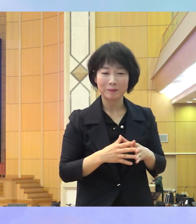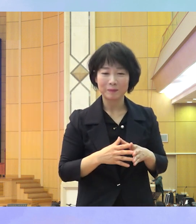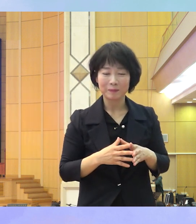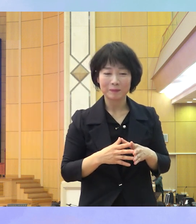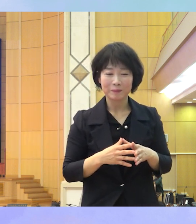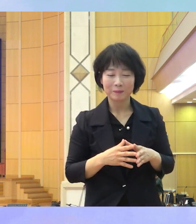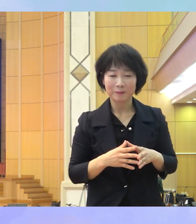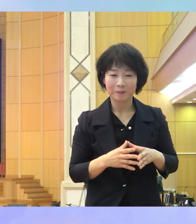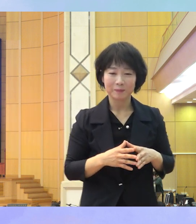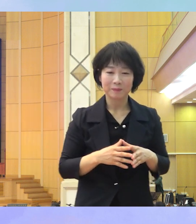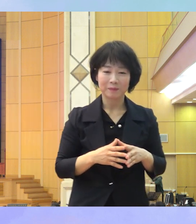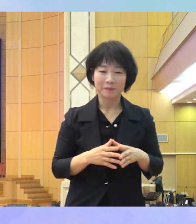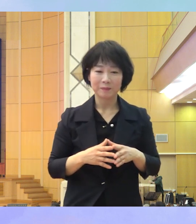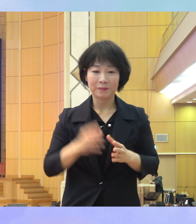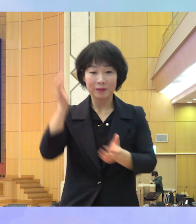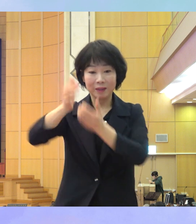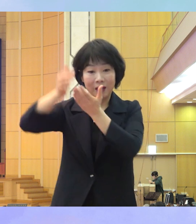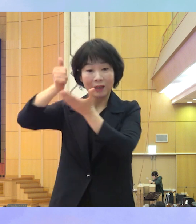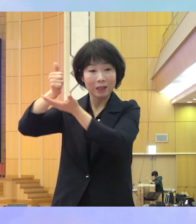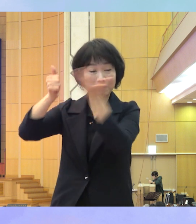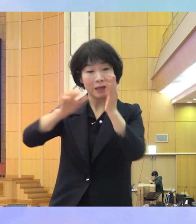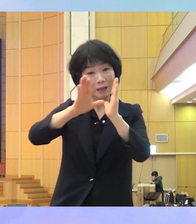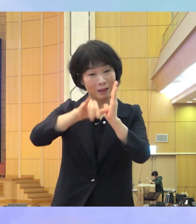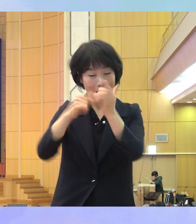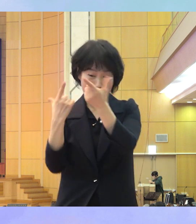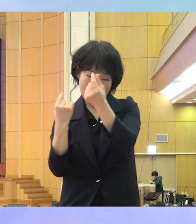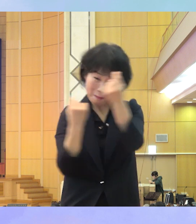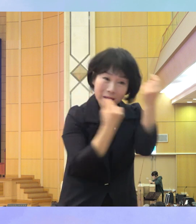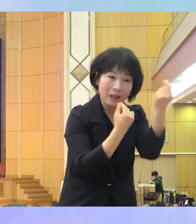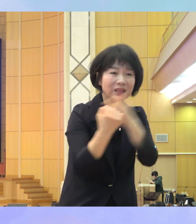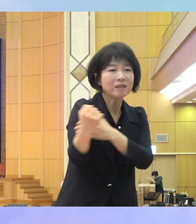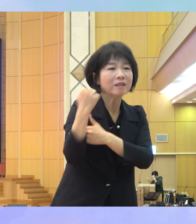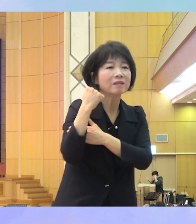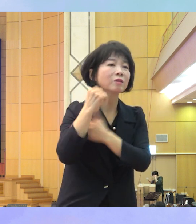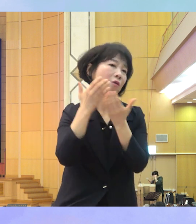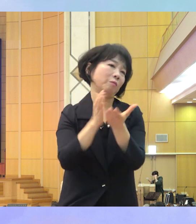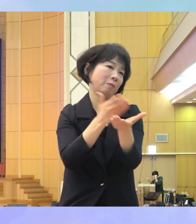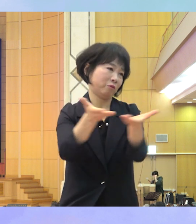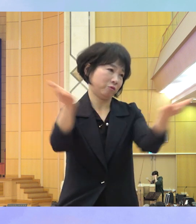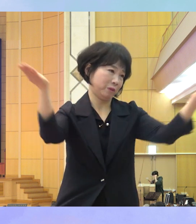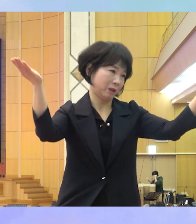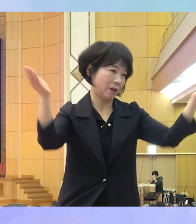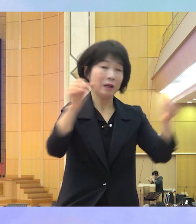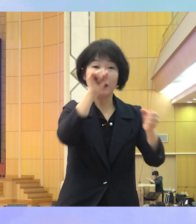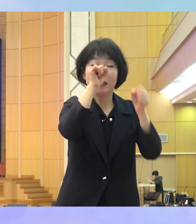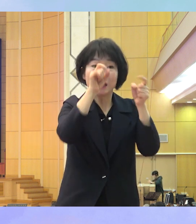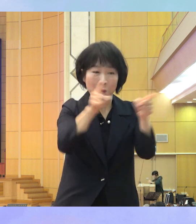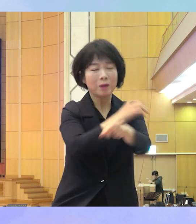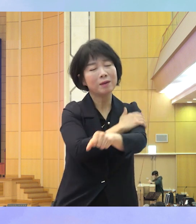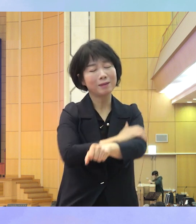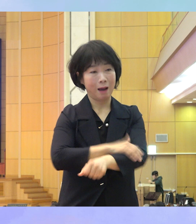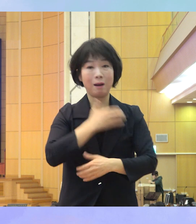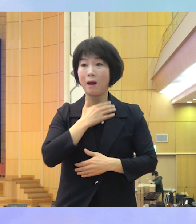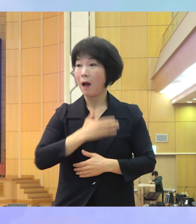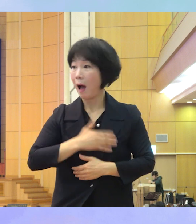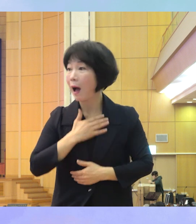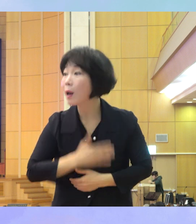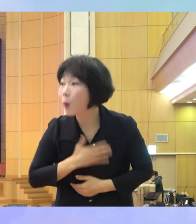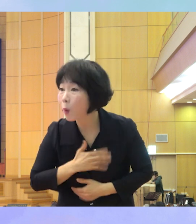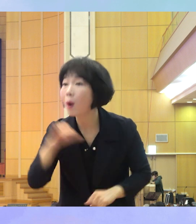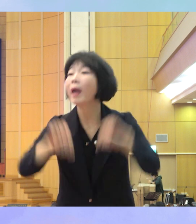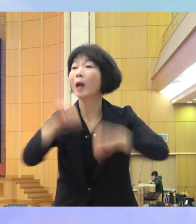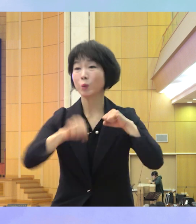할렐루야. 하나님이 때에 따라 역사하시는 하나님이라니까. 그러니까 기회와 때를 잘 알아야 돼요. 아무것도